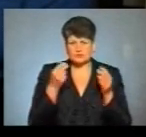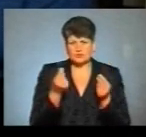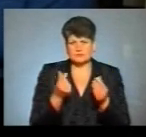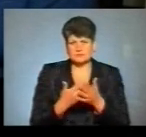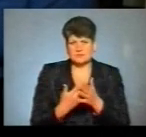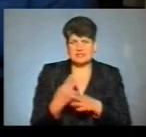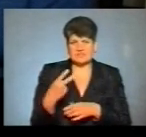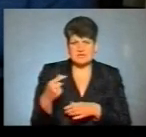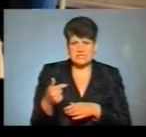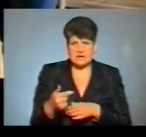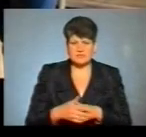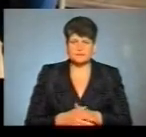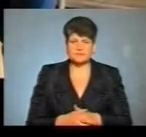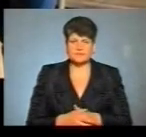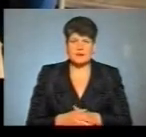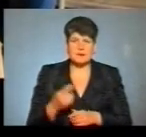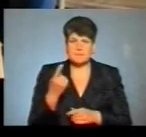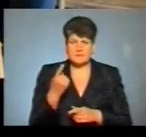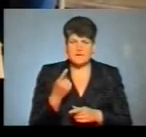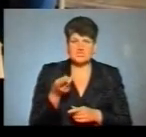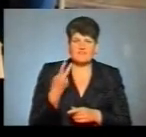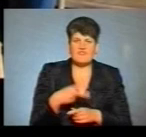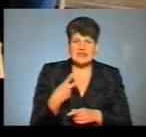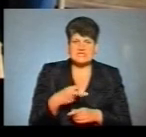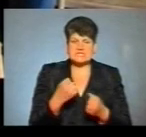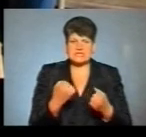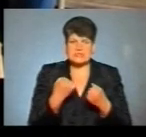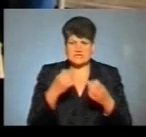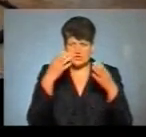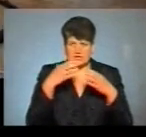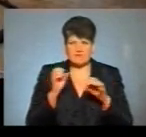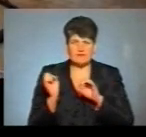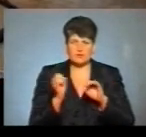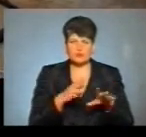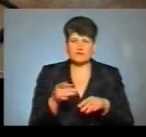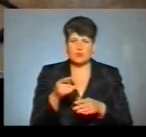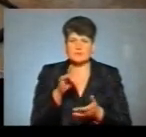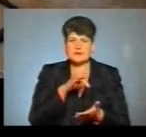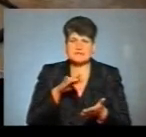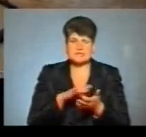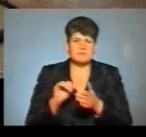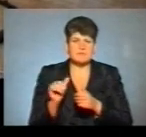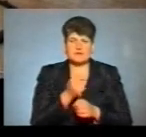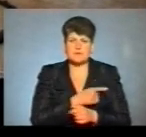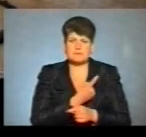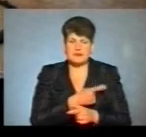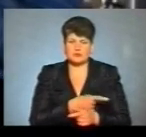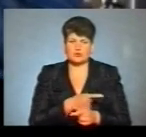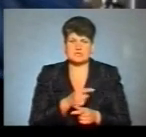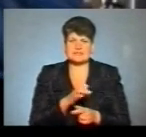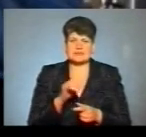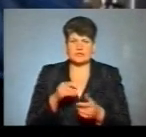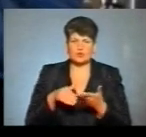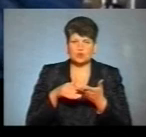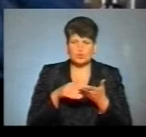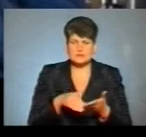десь приблизно 20 гривень. Першу партію 20 захисних щитків передадуть у Тернопільський центр первинної медико-санітарної